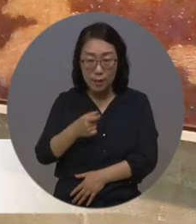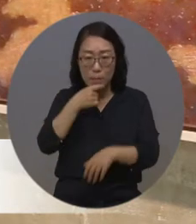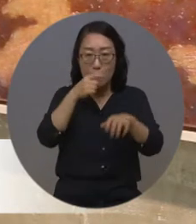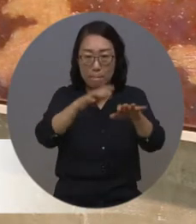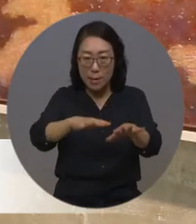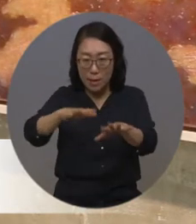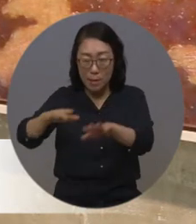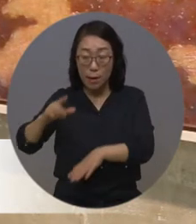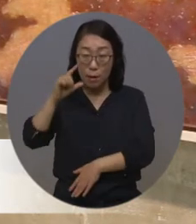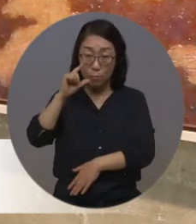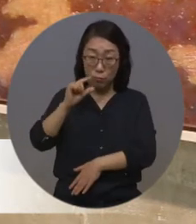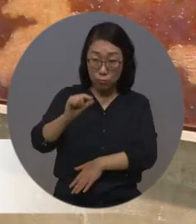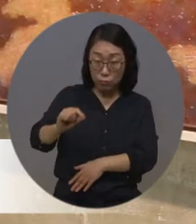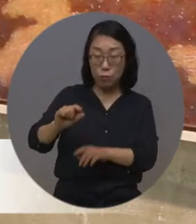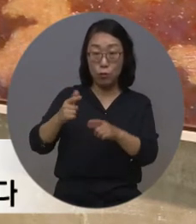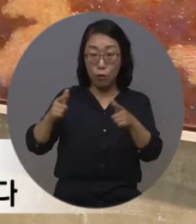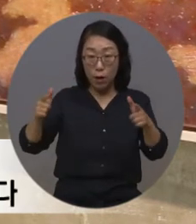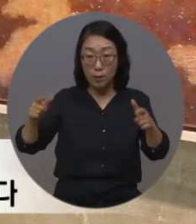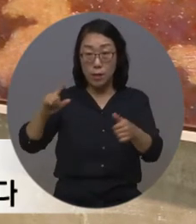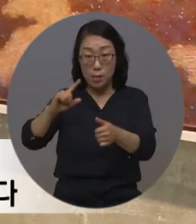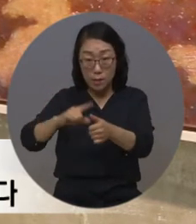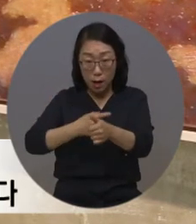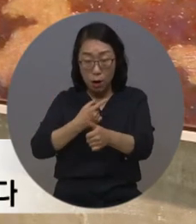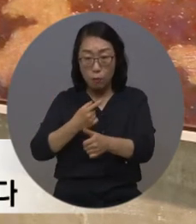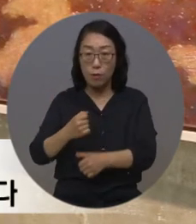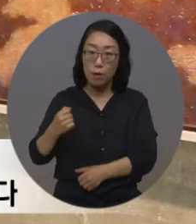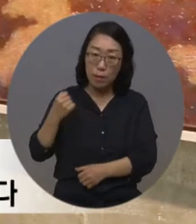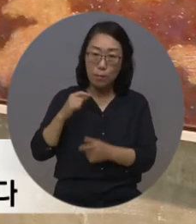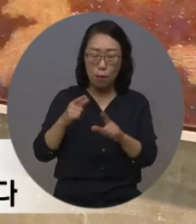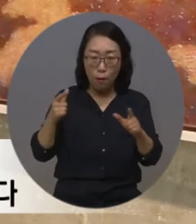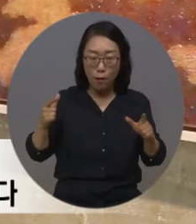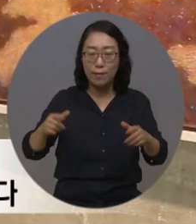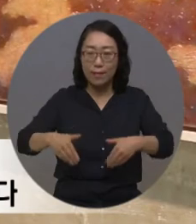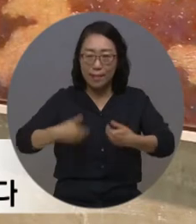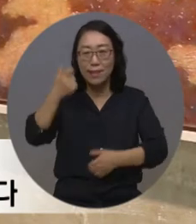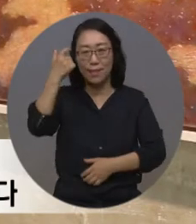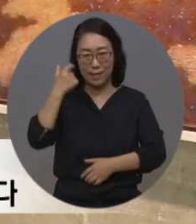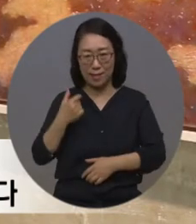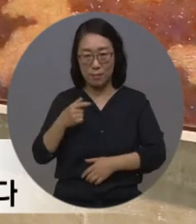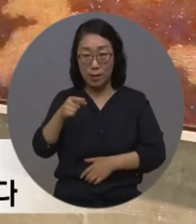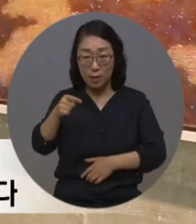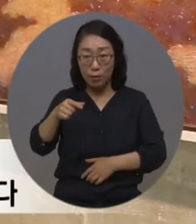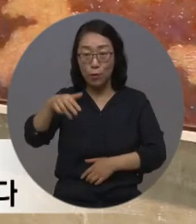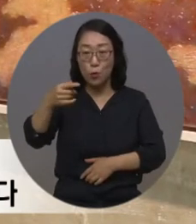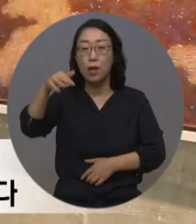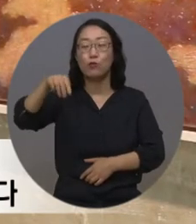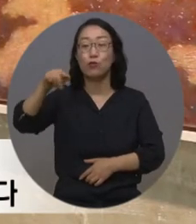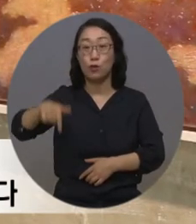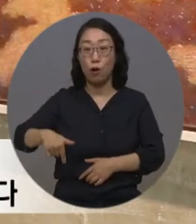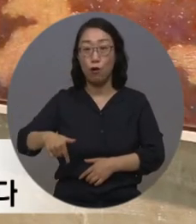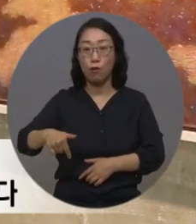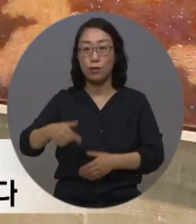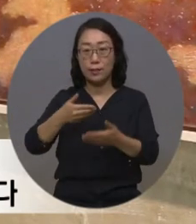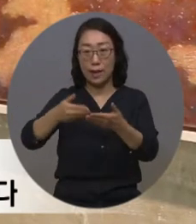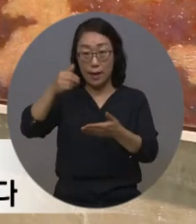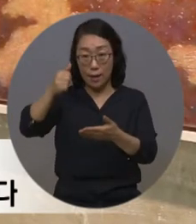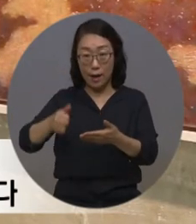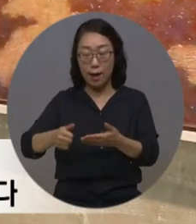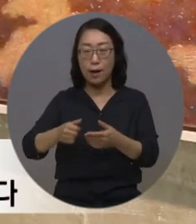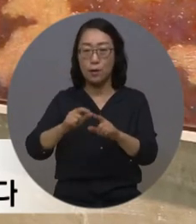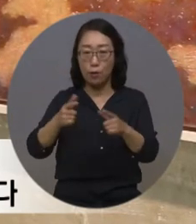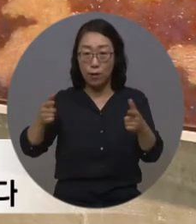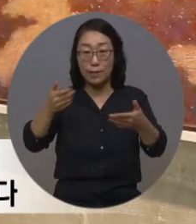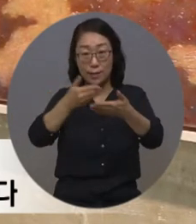그물 등 자연의 신비함과 따스함을 모두 가지고 있습니다. 이러한 최주석 작가님의 작품들은